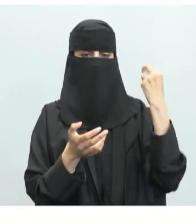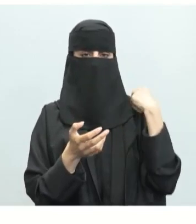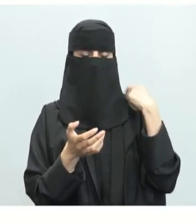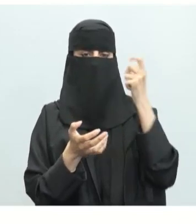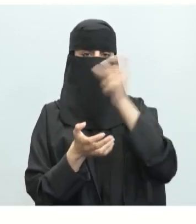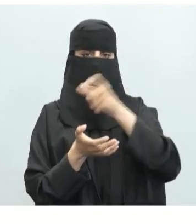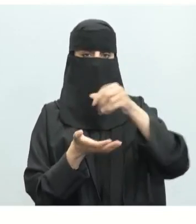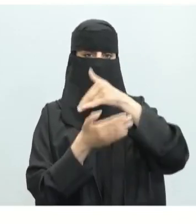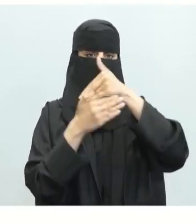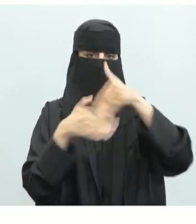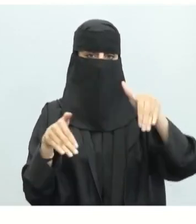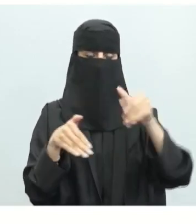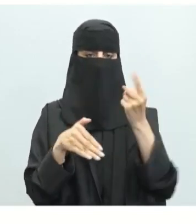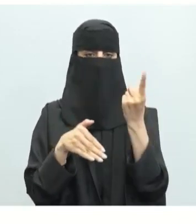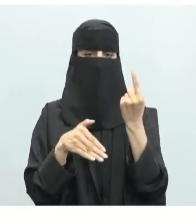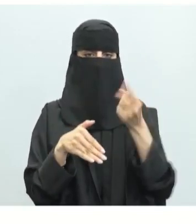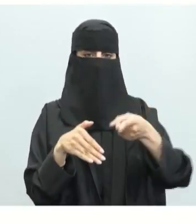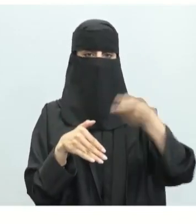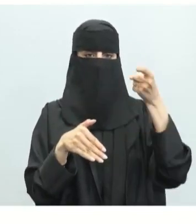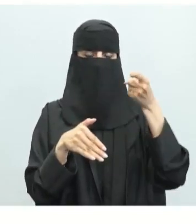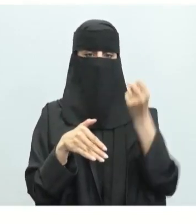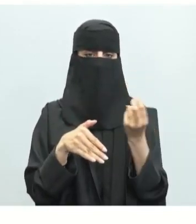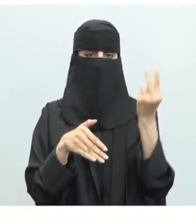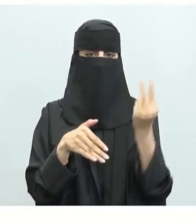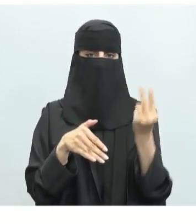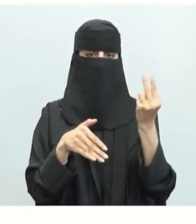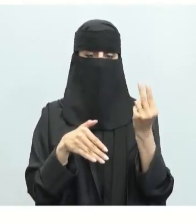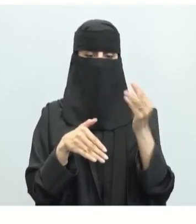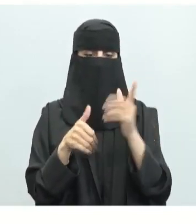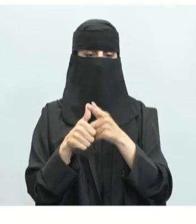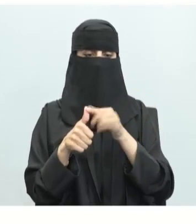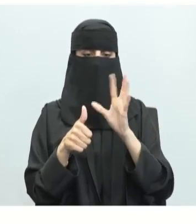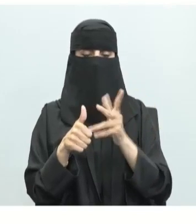الاستثناء والمستثنى. فنقول المستثنى من.